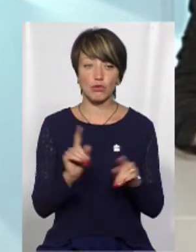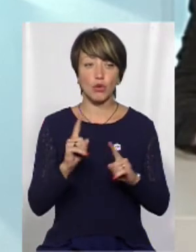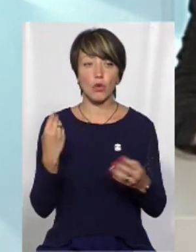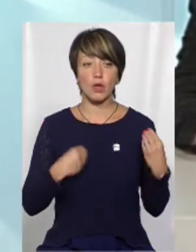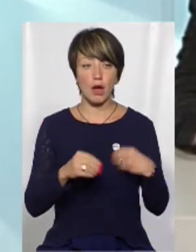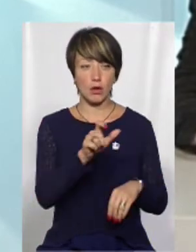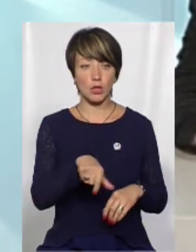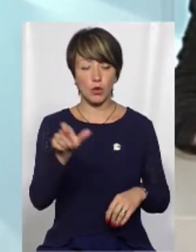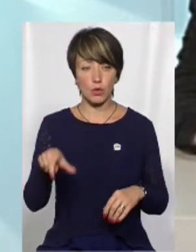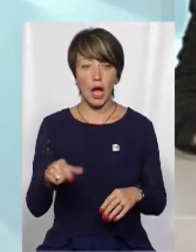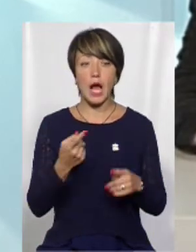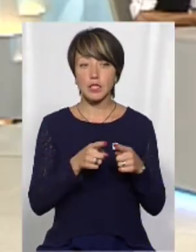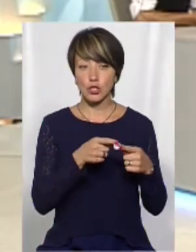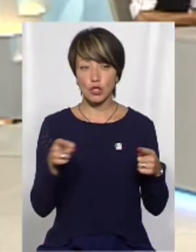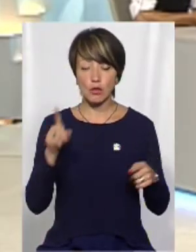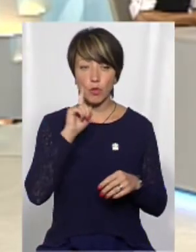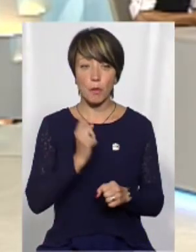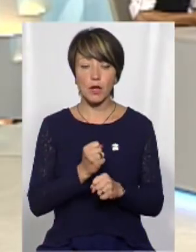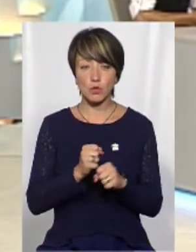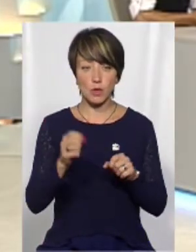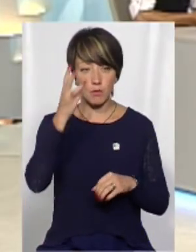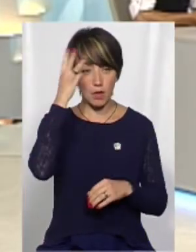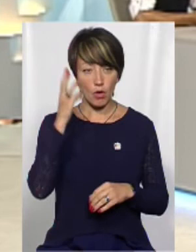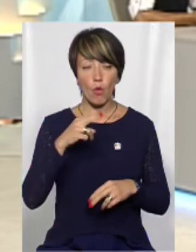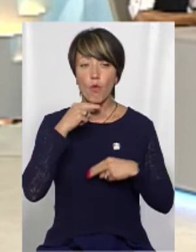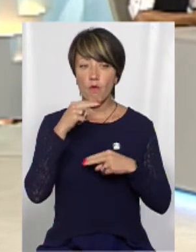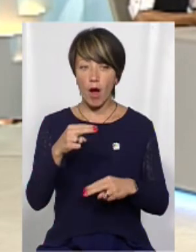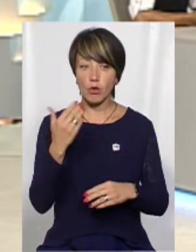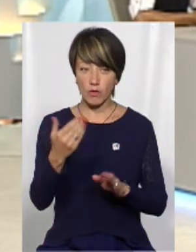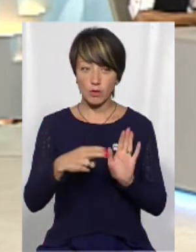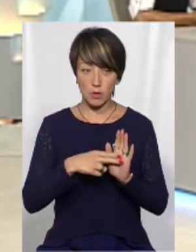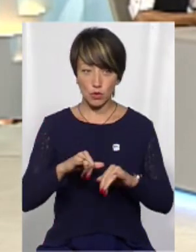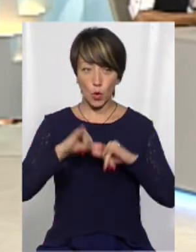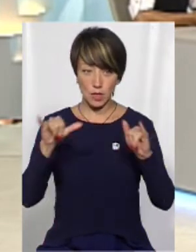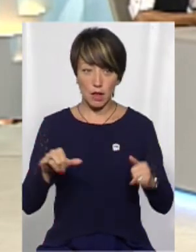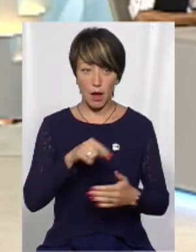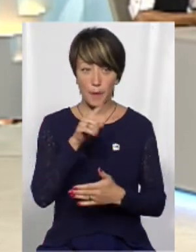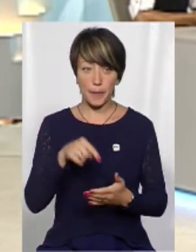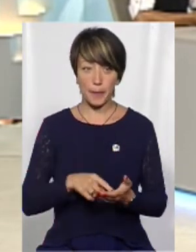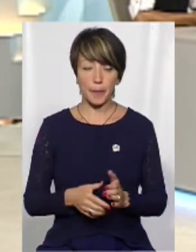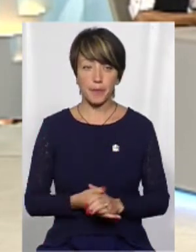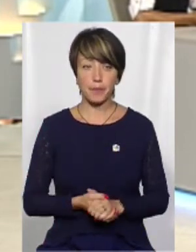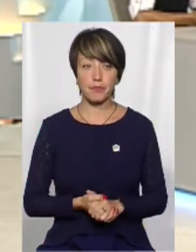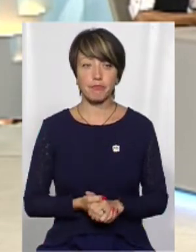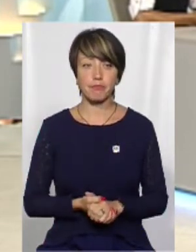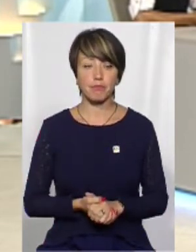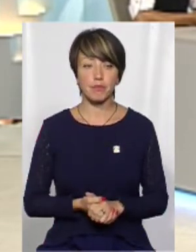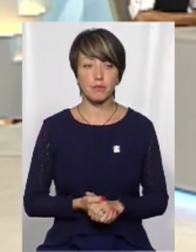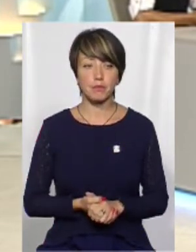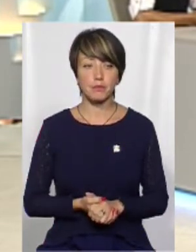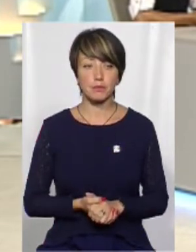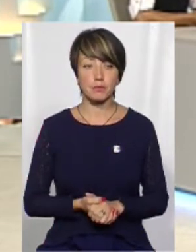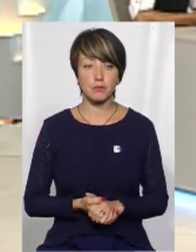що одягаються люди. А за цей час, поки ви працюєте у Хмельницькому, увага до вашого бренду зросла? Pendant cette